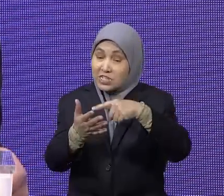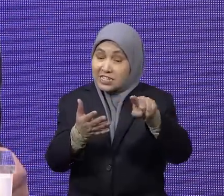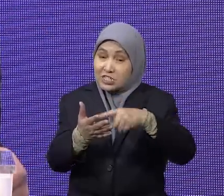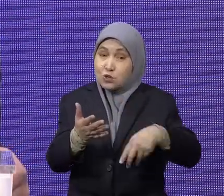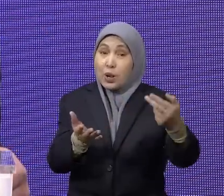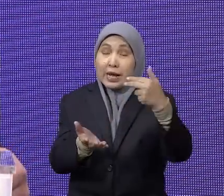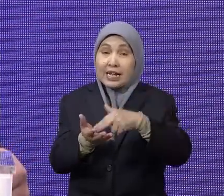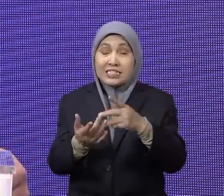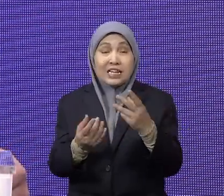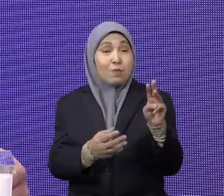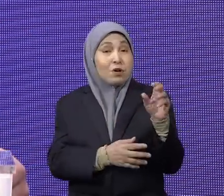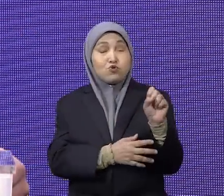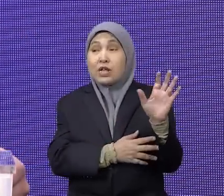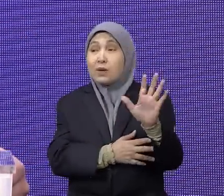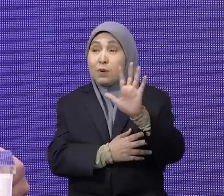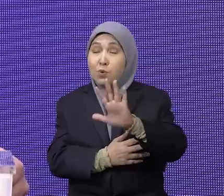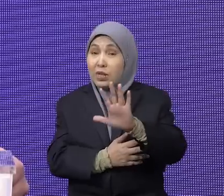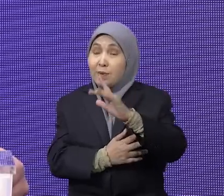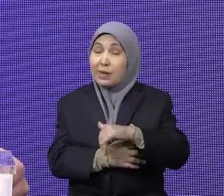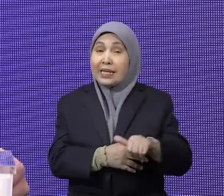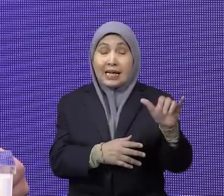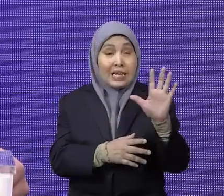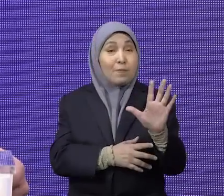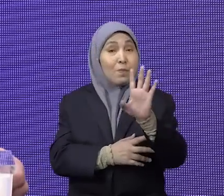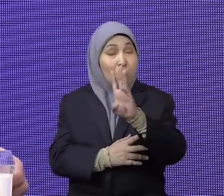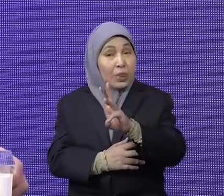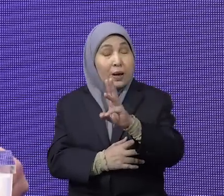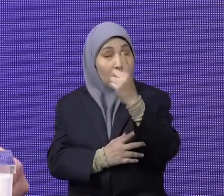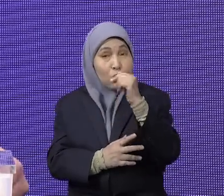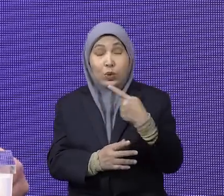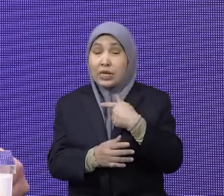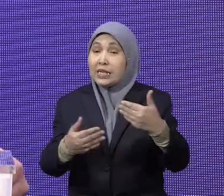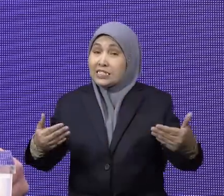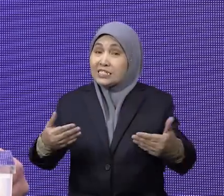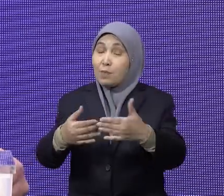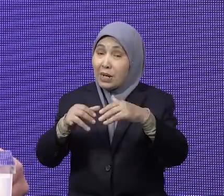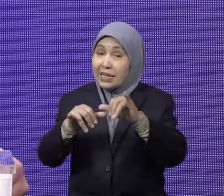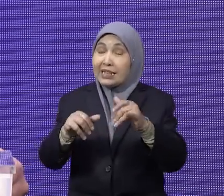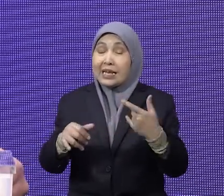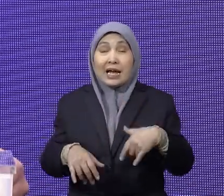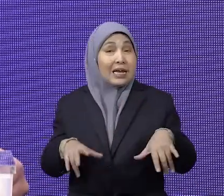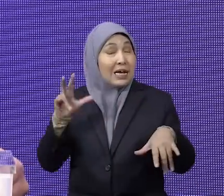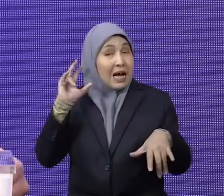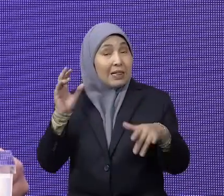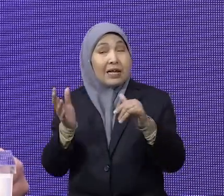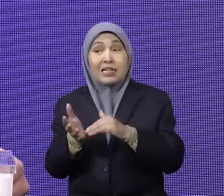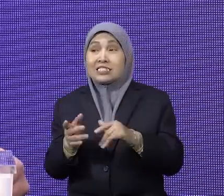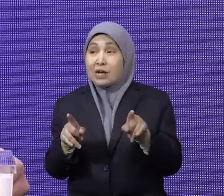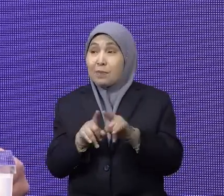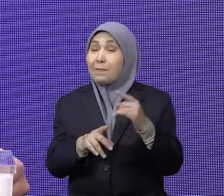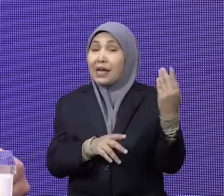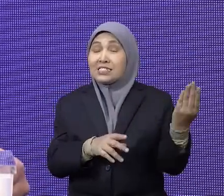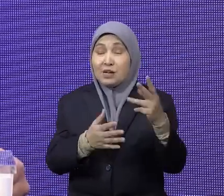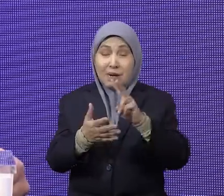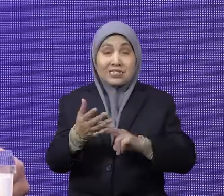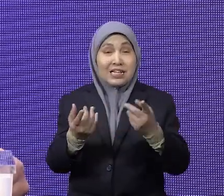kita daripada muka surat yang ke-55 hingga muka surat yang 56 ini. Untuk kita teruskan ia, kita nak dengarkan terlebih dahulu seperti mana